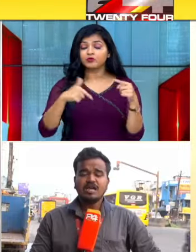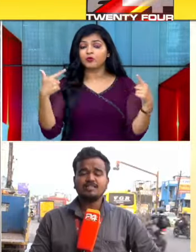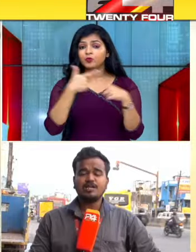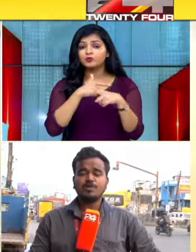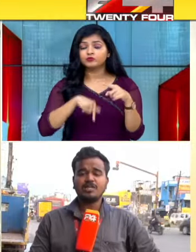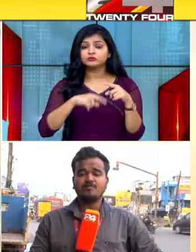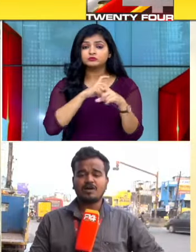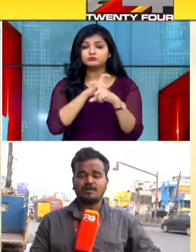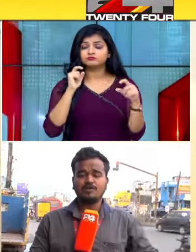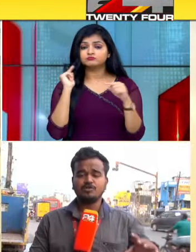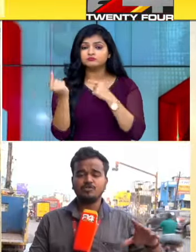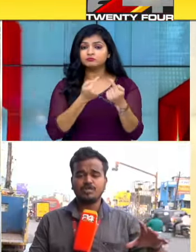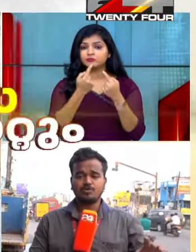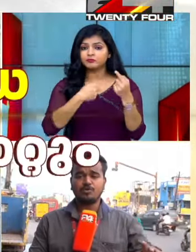വരുന്നുണ്ട്.